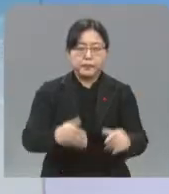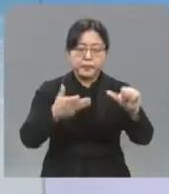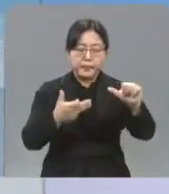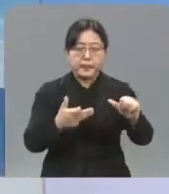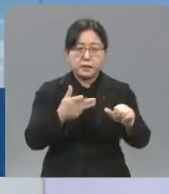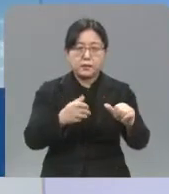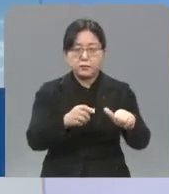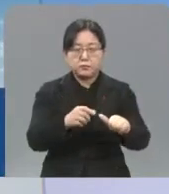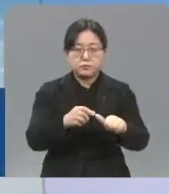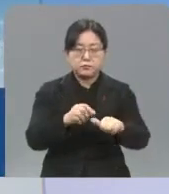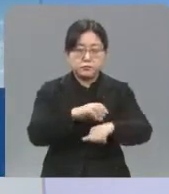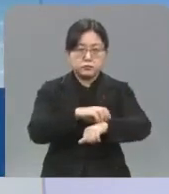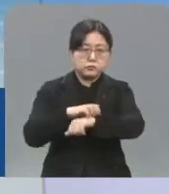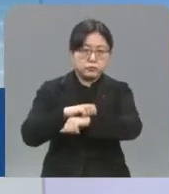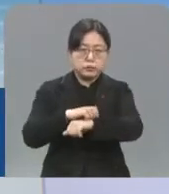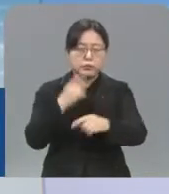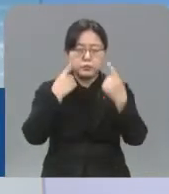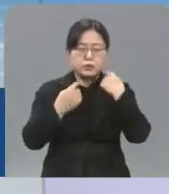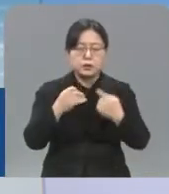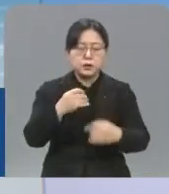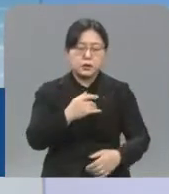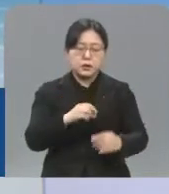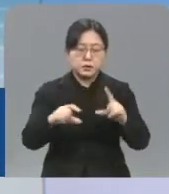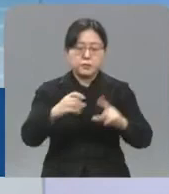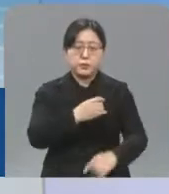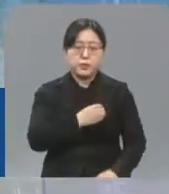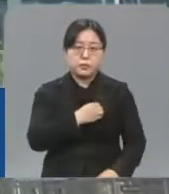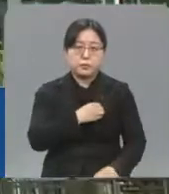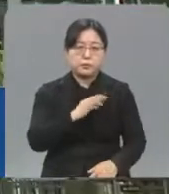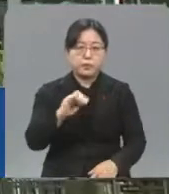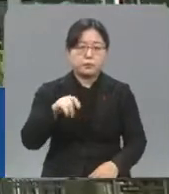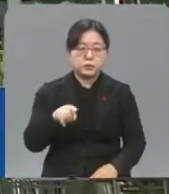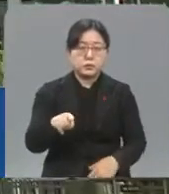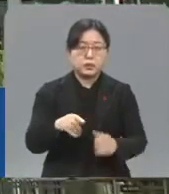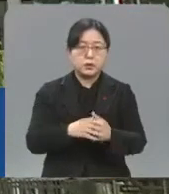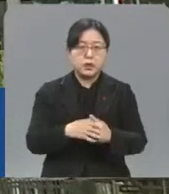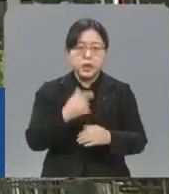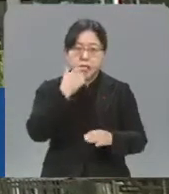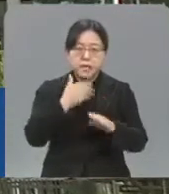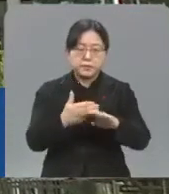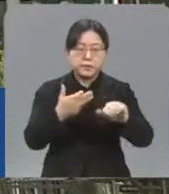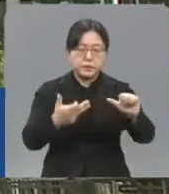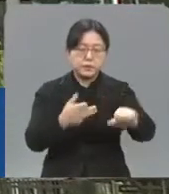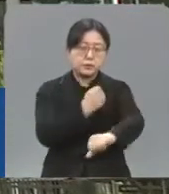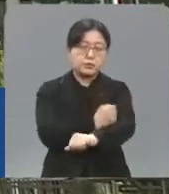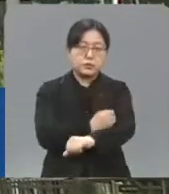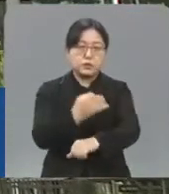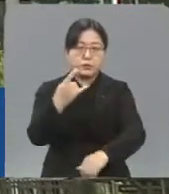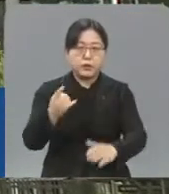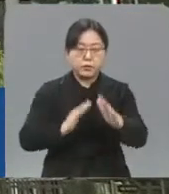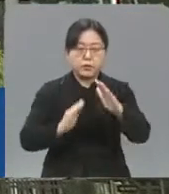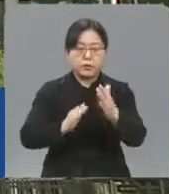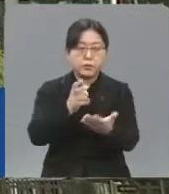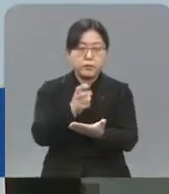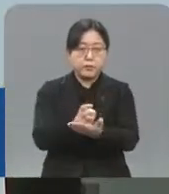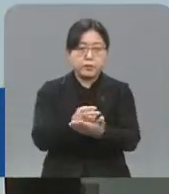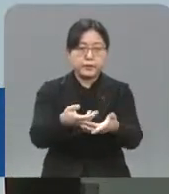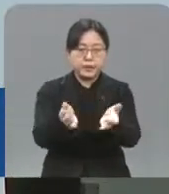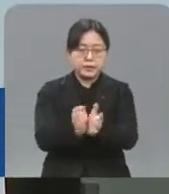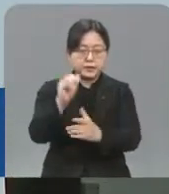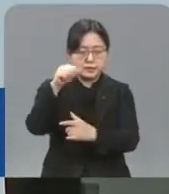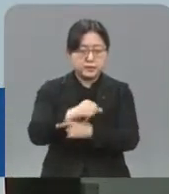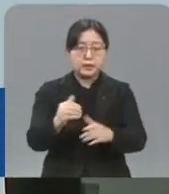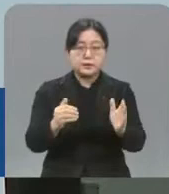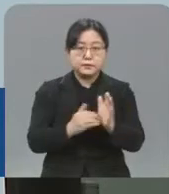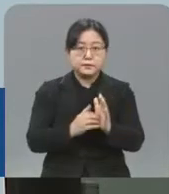5.18 구속 부상자회 일부 회원이 국가보훈처에 낸 5.18 민주화운동 공로자회 공법단체 신청이